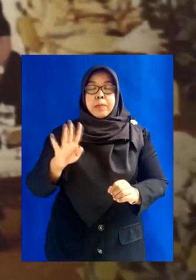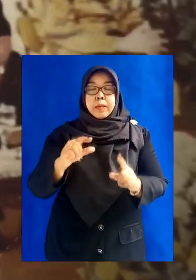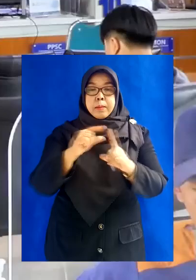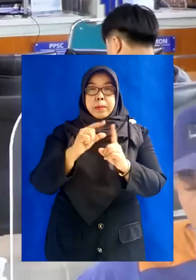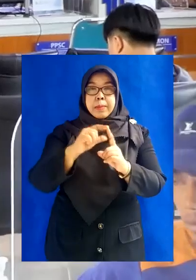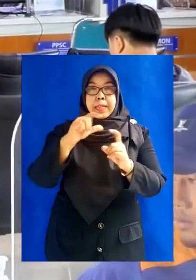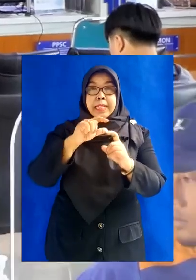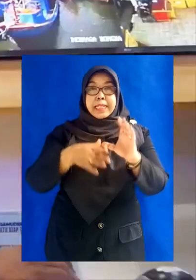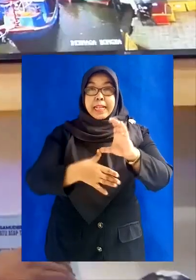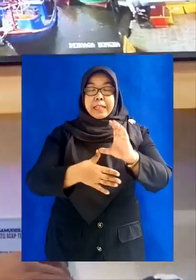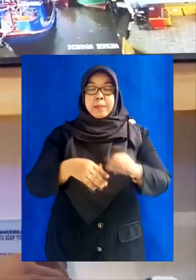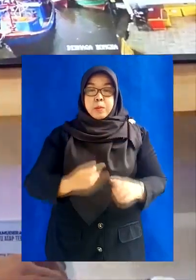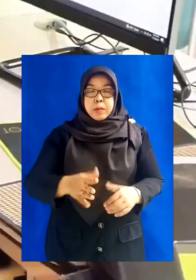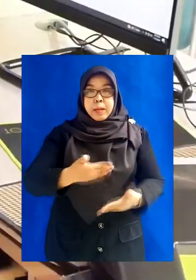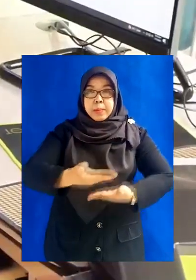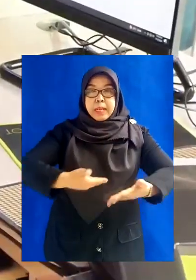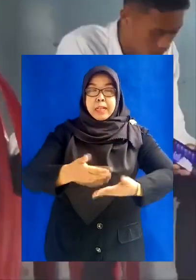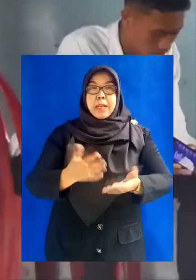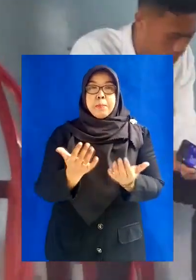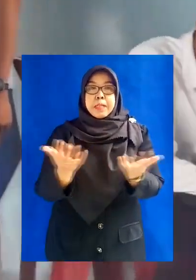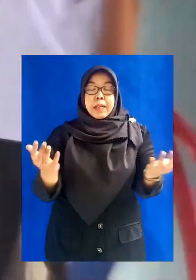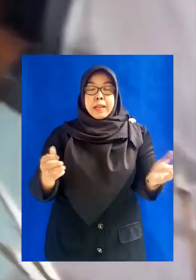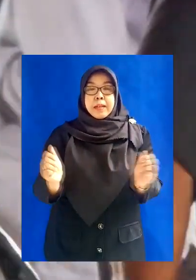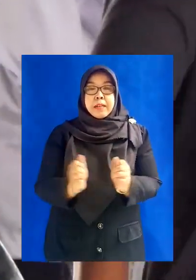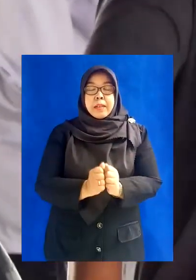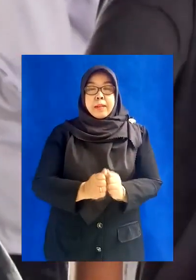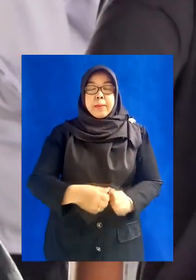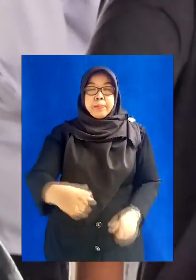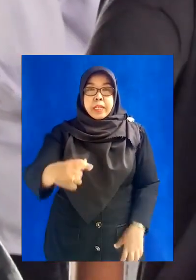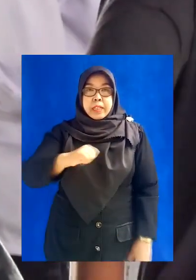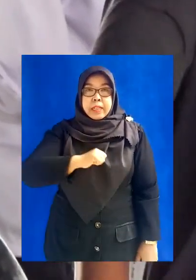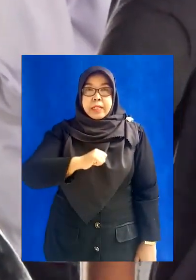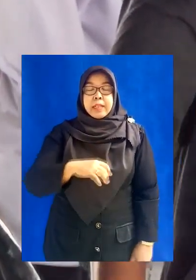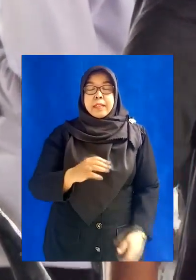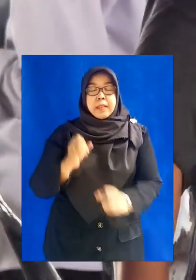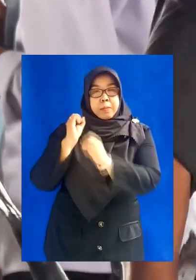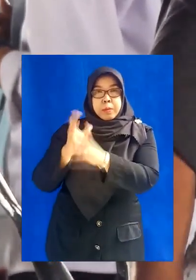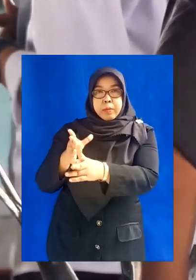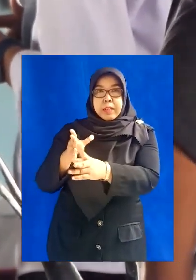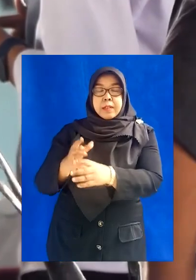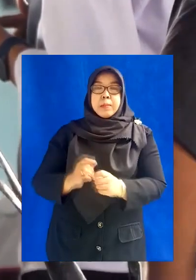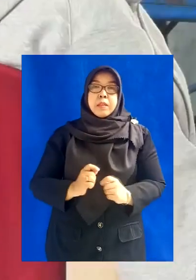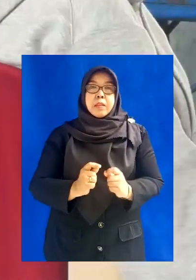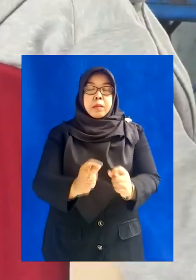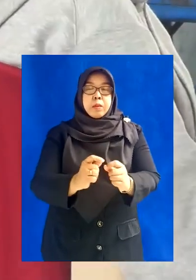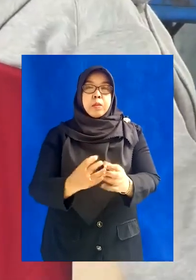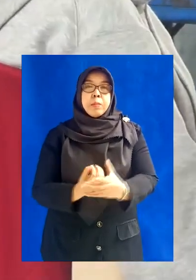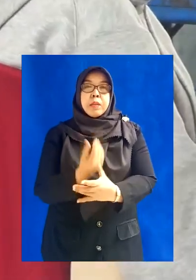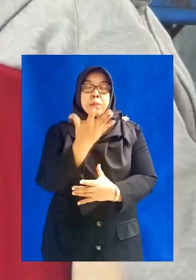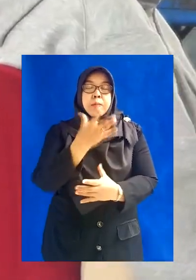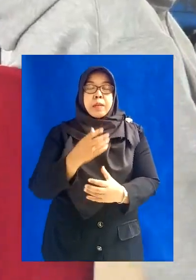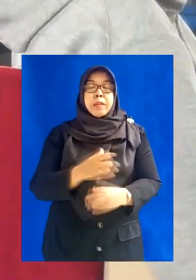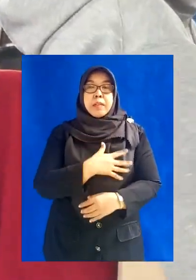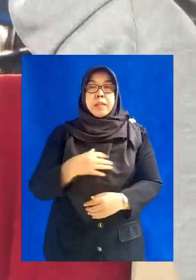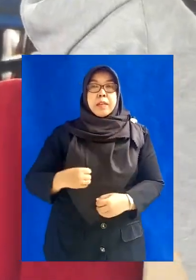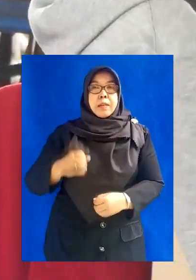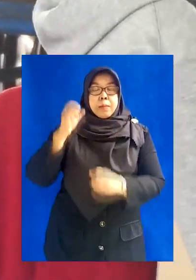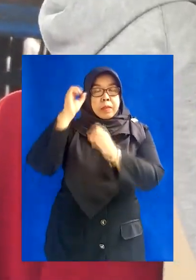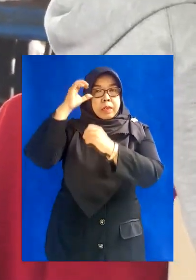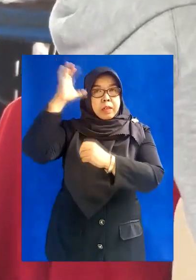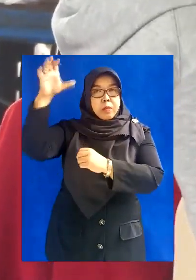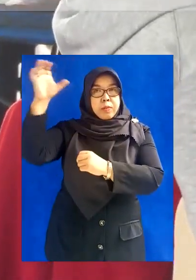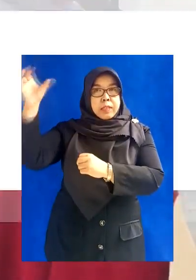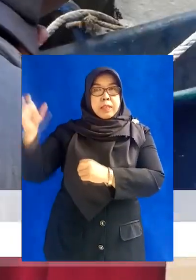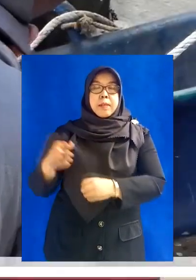1994, Pelabuhan Perikanan Samudra Cilacap telah melayani masyarakat dengan penuh dedikasi dan profesionalisme. Kami terus berkembang